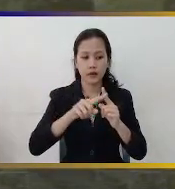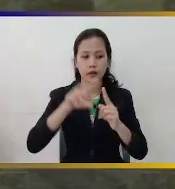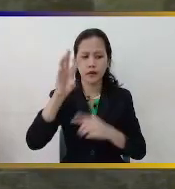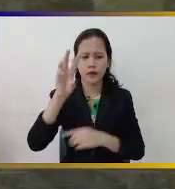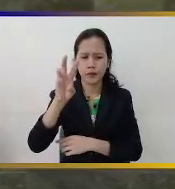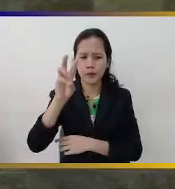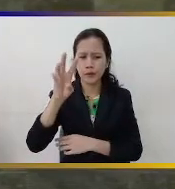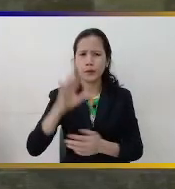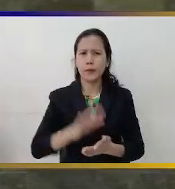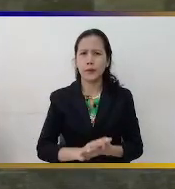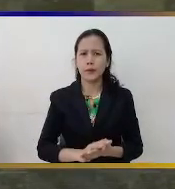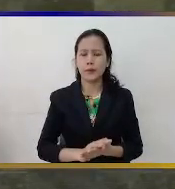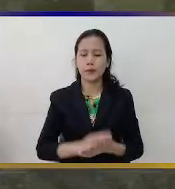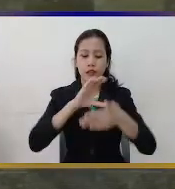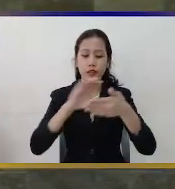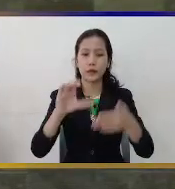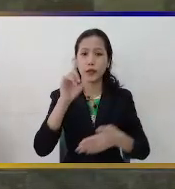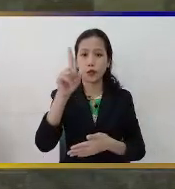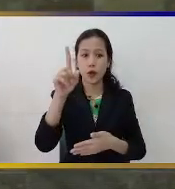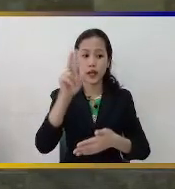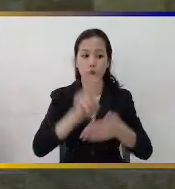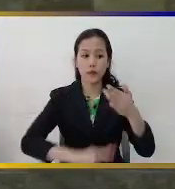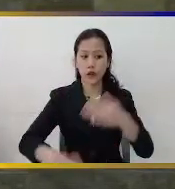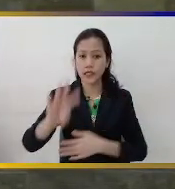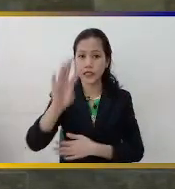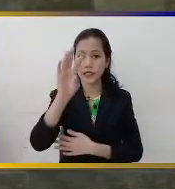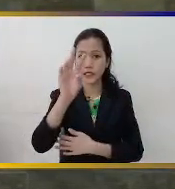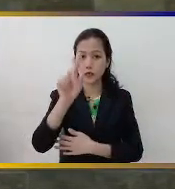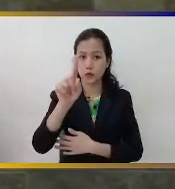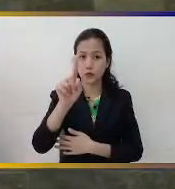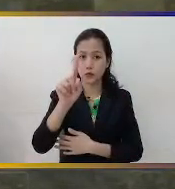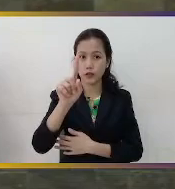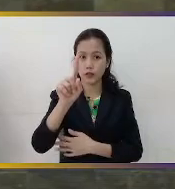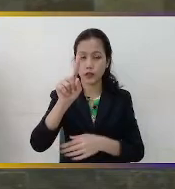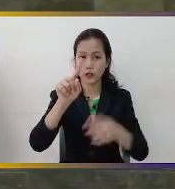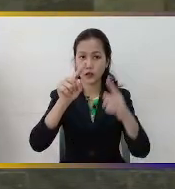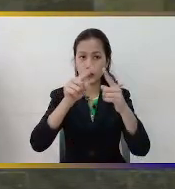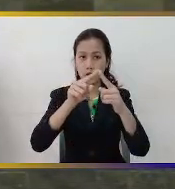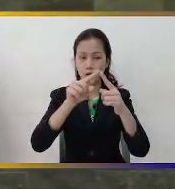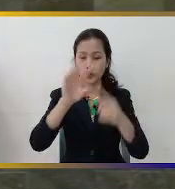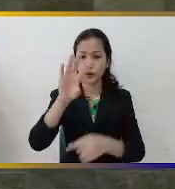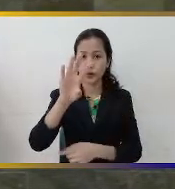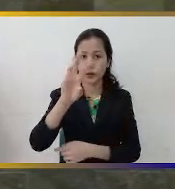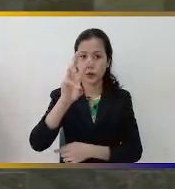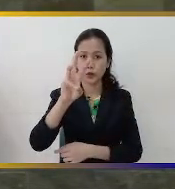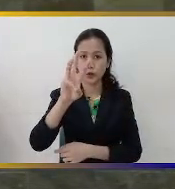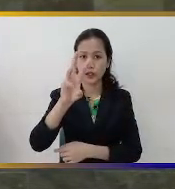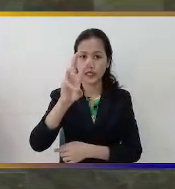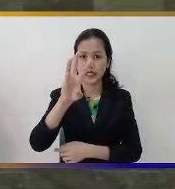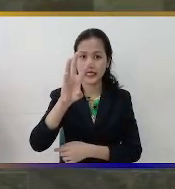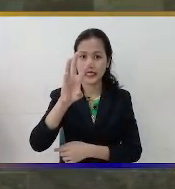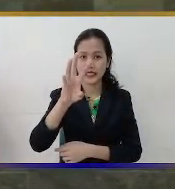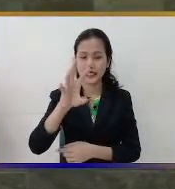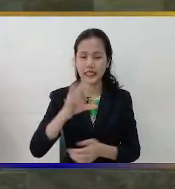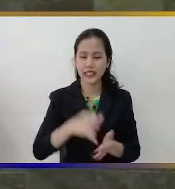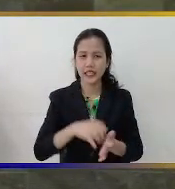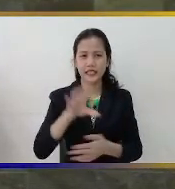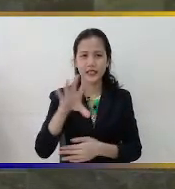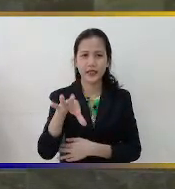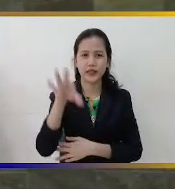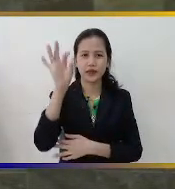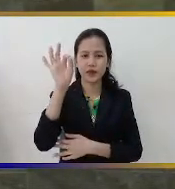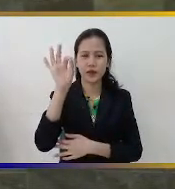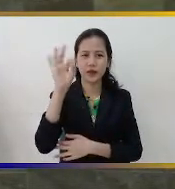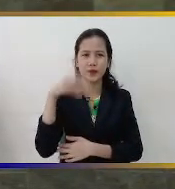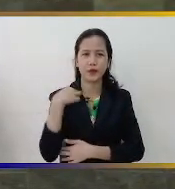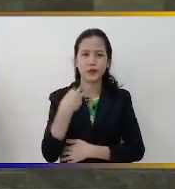16. Okay, chapter number 1, verse number 1 down to chapter number to verse number 16. Makikita po natin